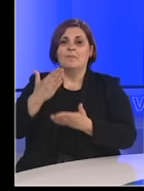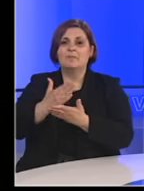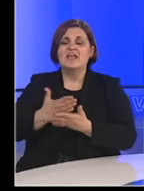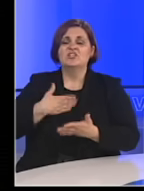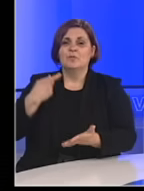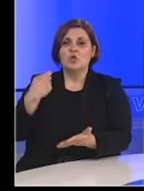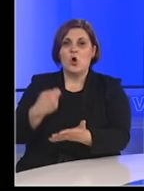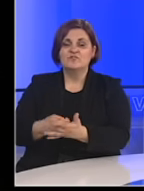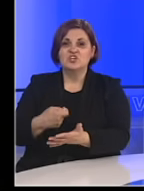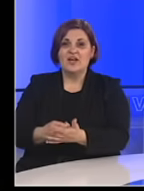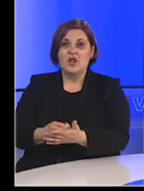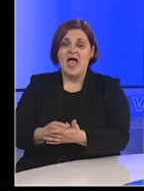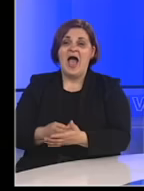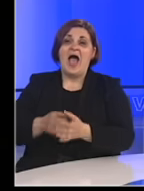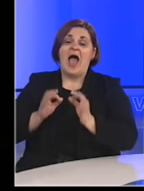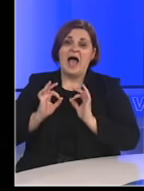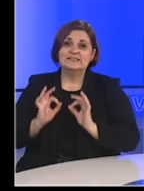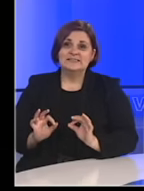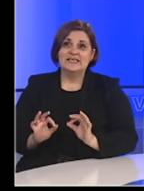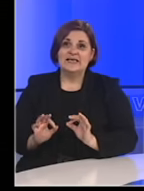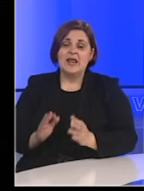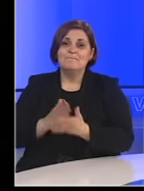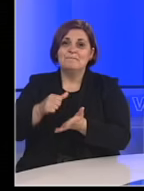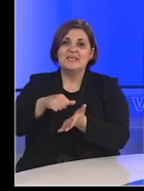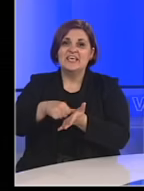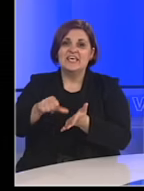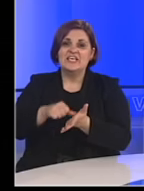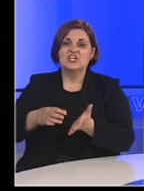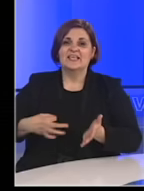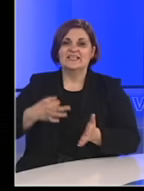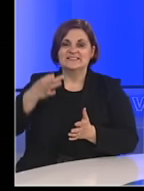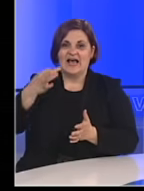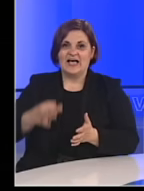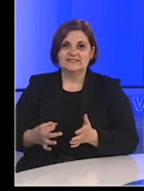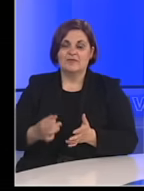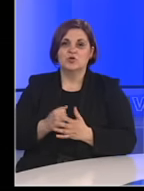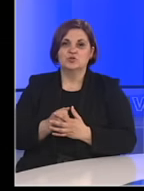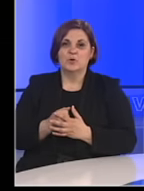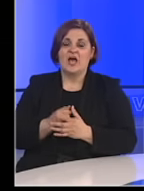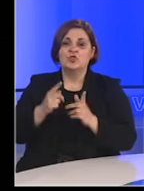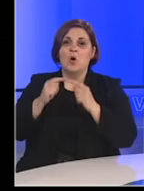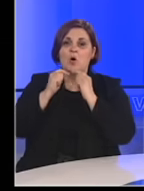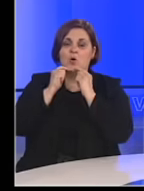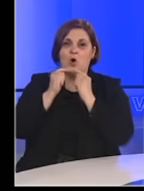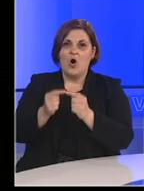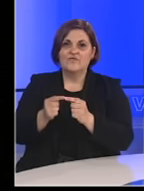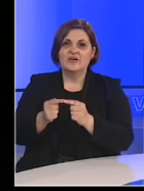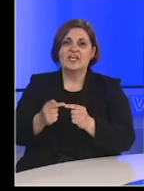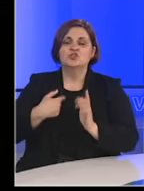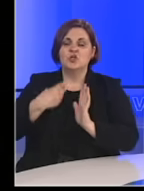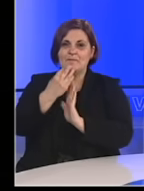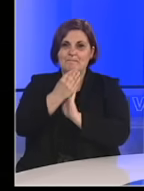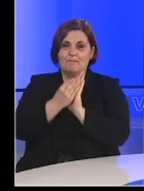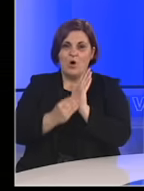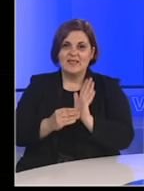dobiti novčanu naknadu, a sigurno da će biti isplaćeno i zdravstveno osiguranje. To govorim zato što imam te